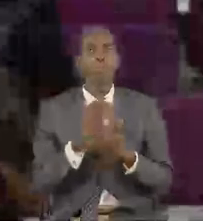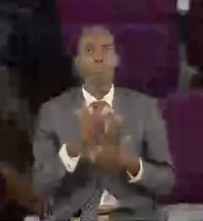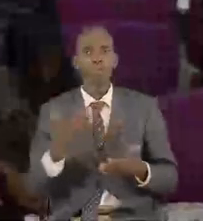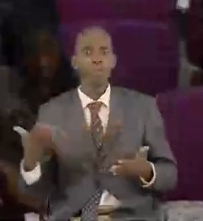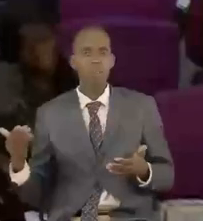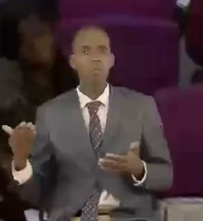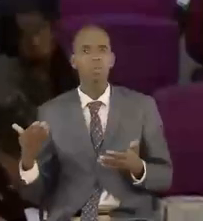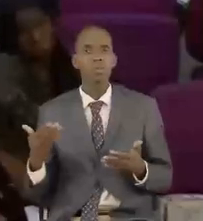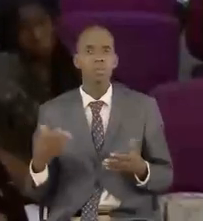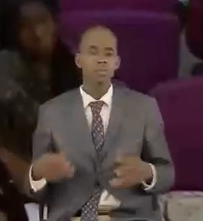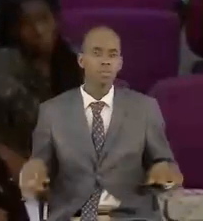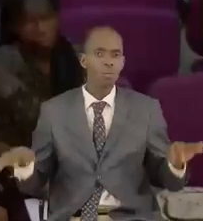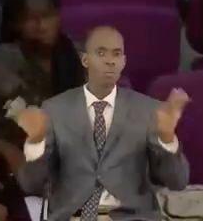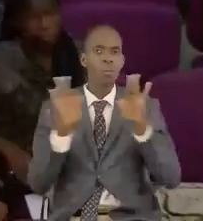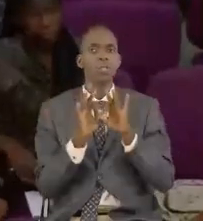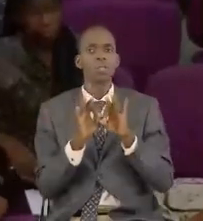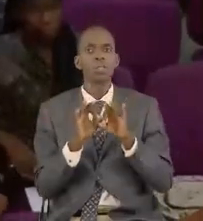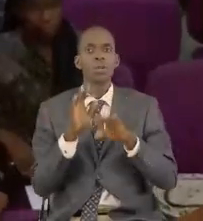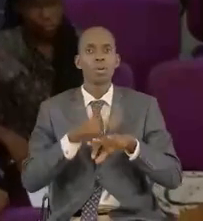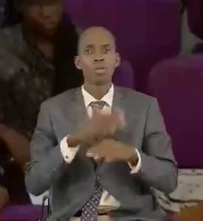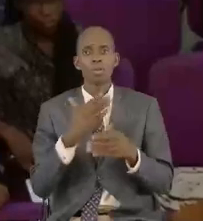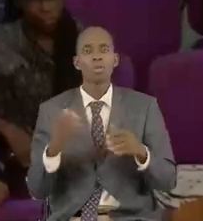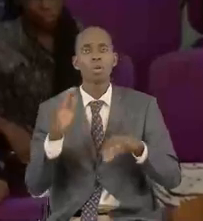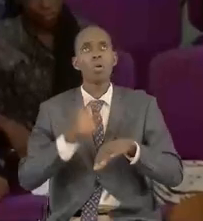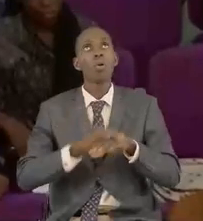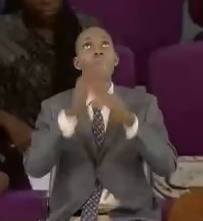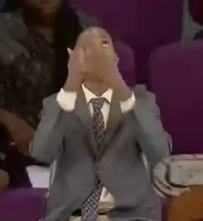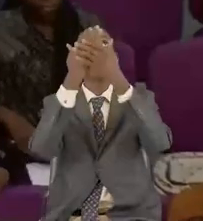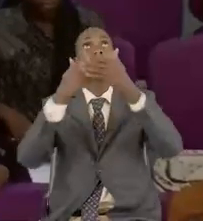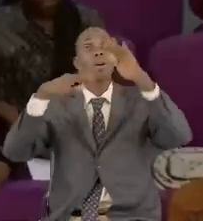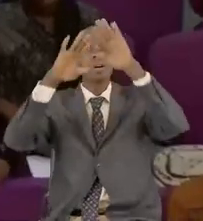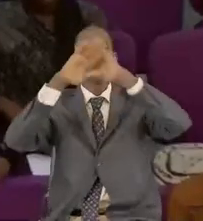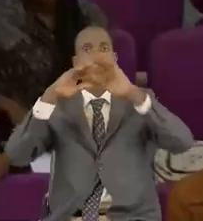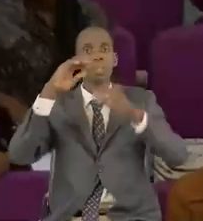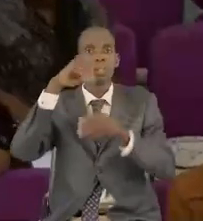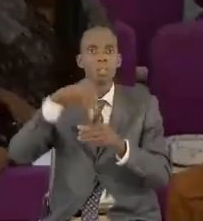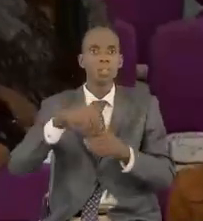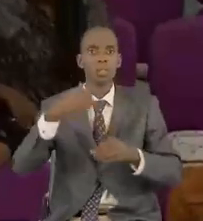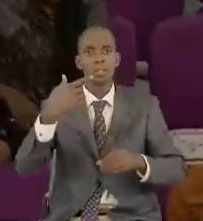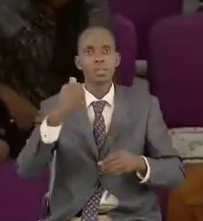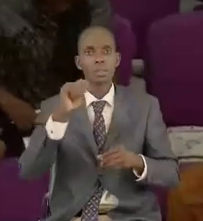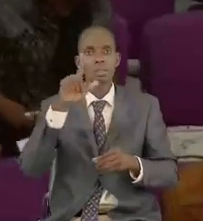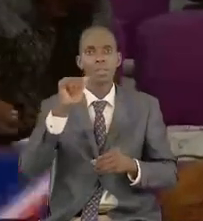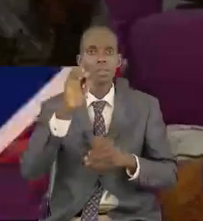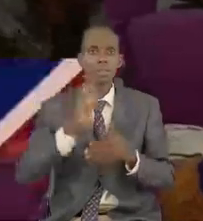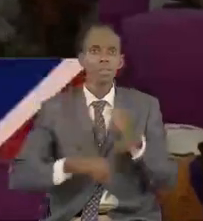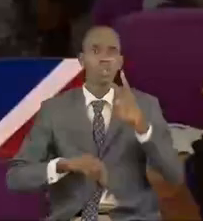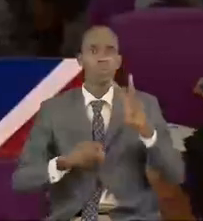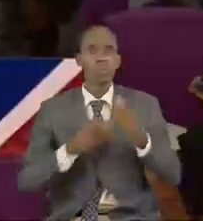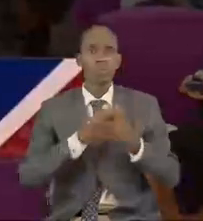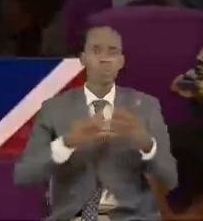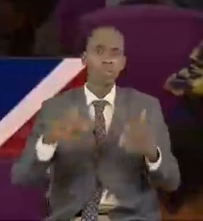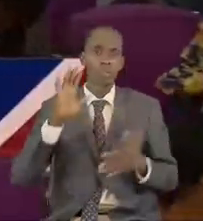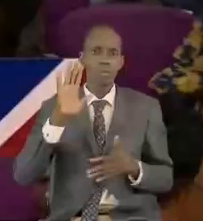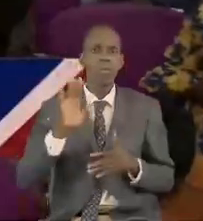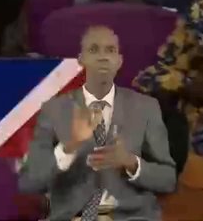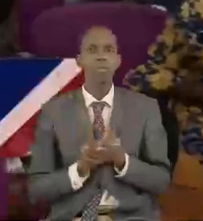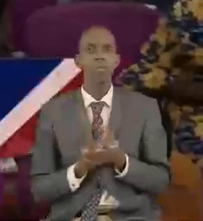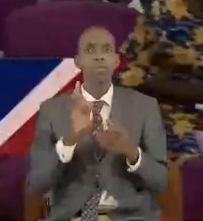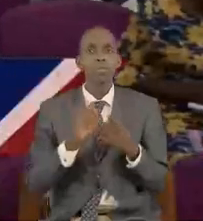valeureux quelque chose de Céleste gala de 5